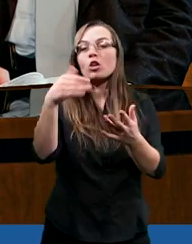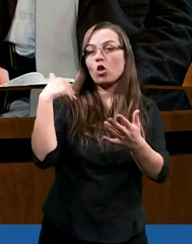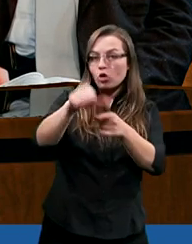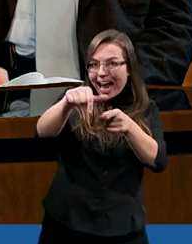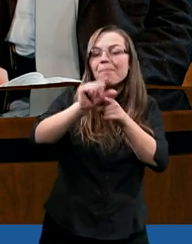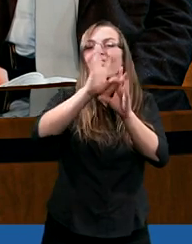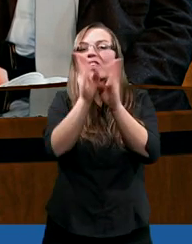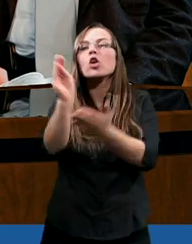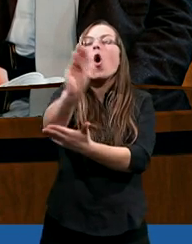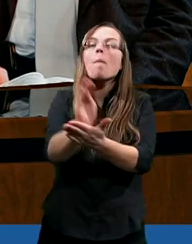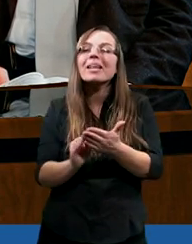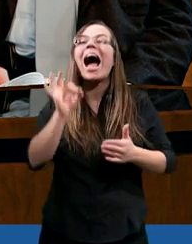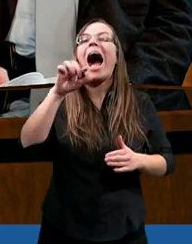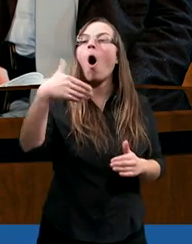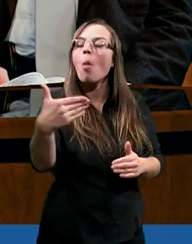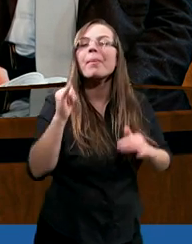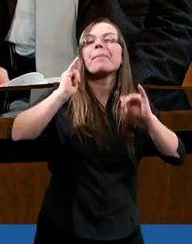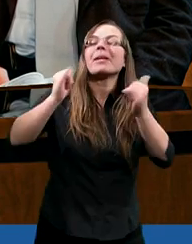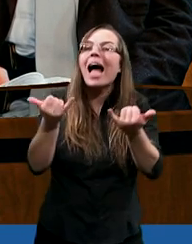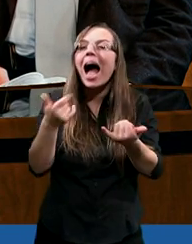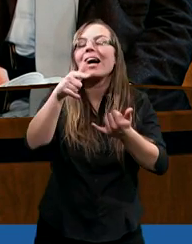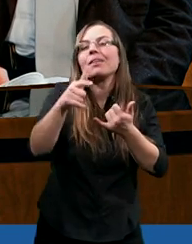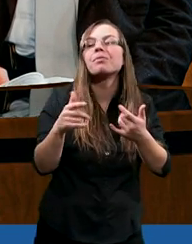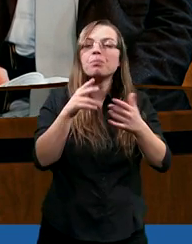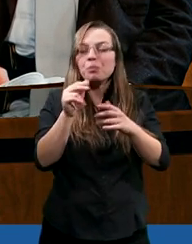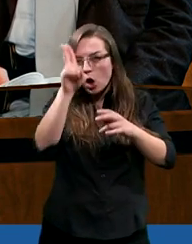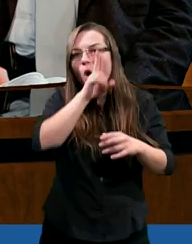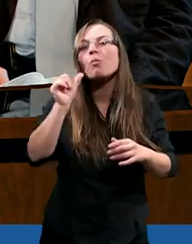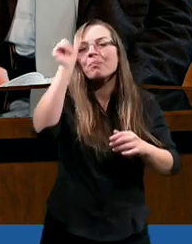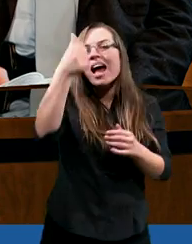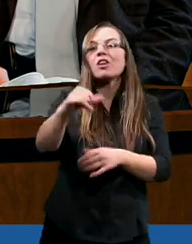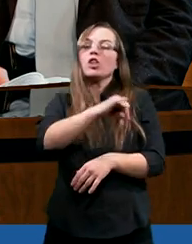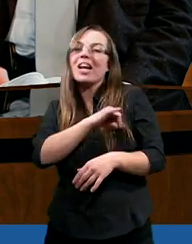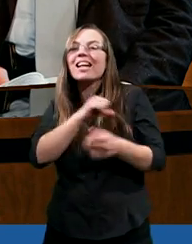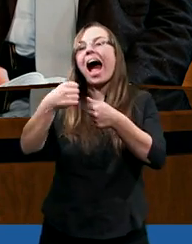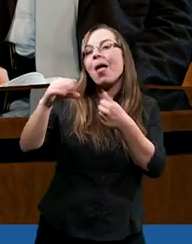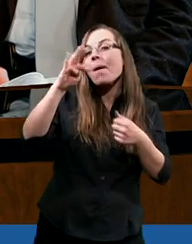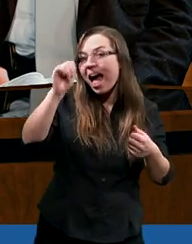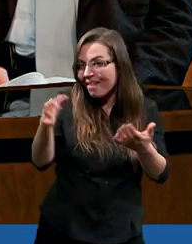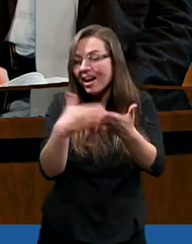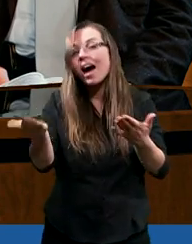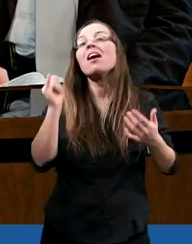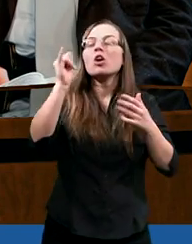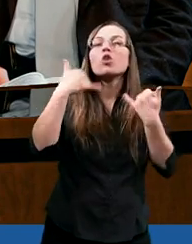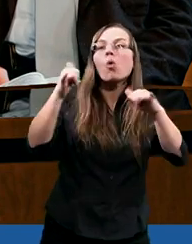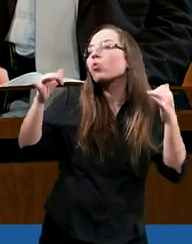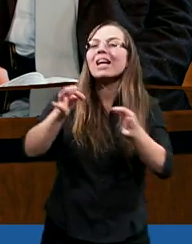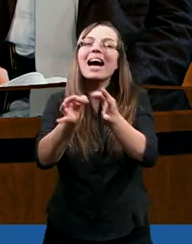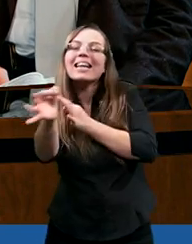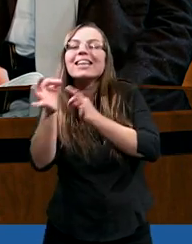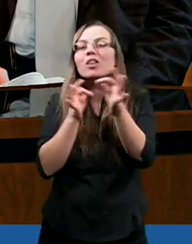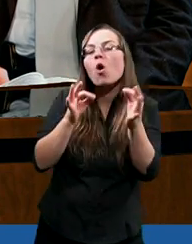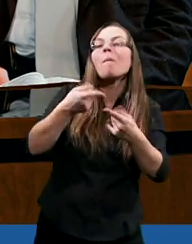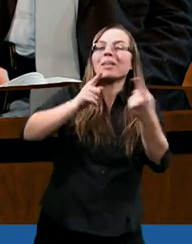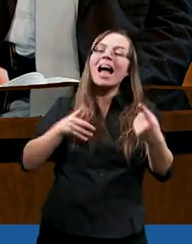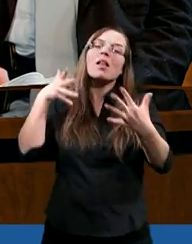to wszystko. O tym, jak rodzice nasi pierwsi zgrzeszyli różne historie przedpotopowe.